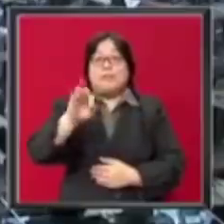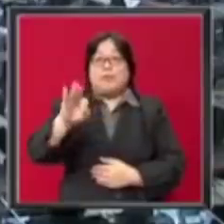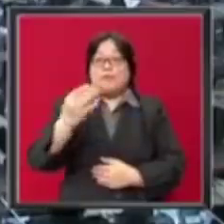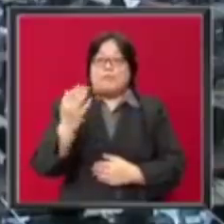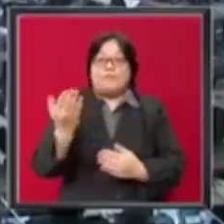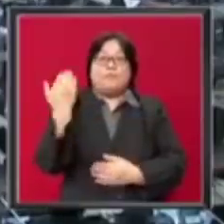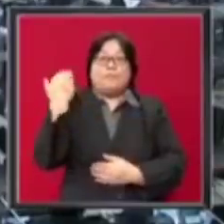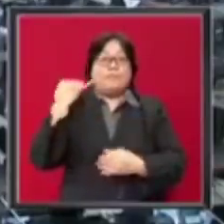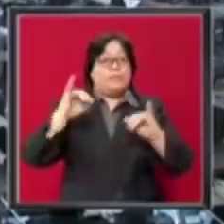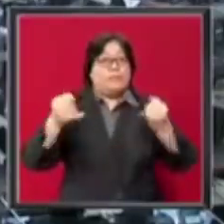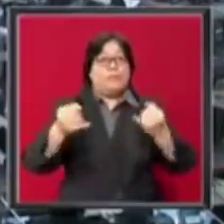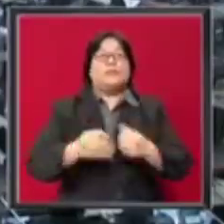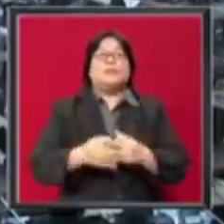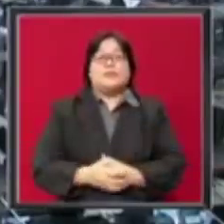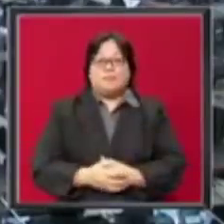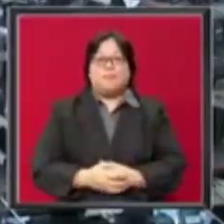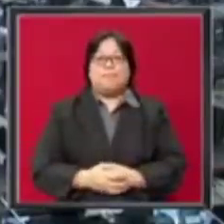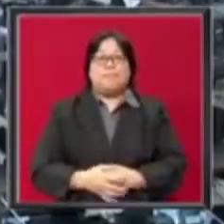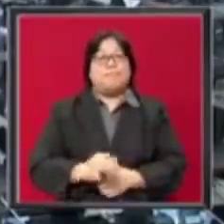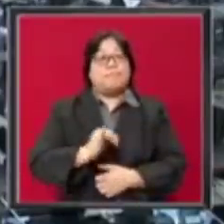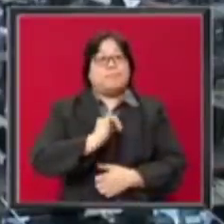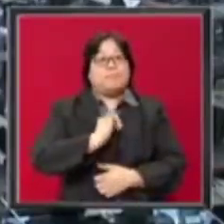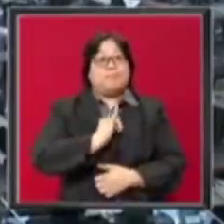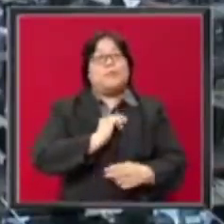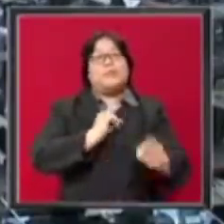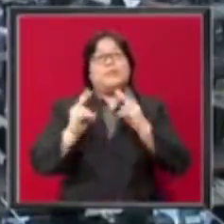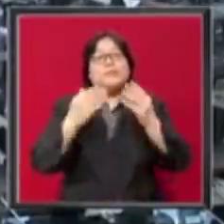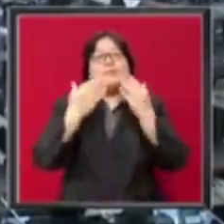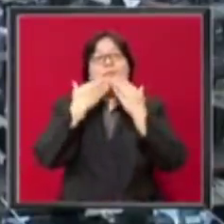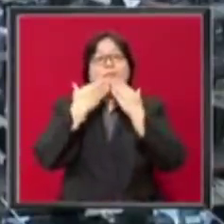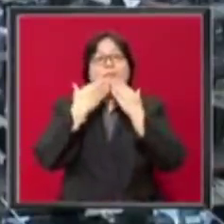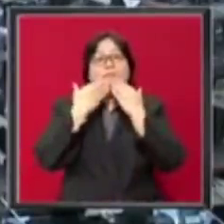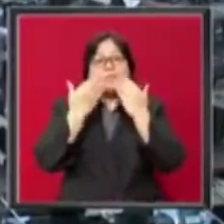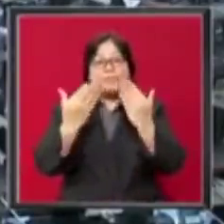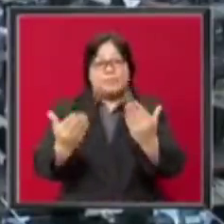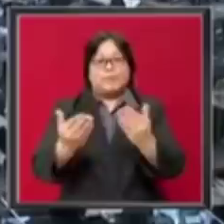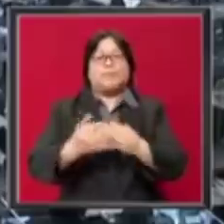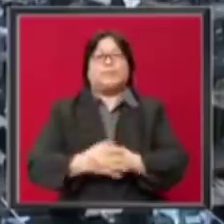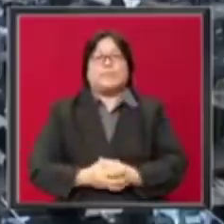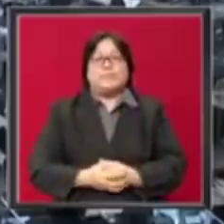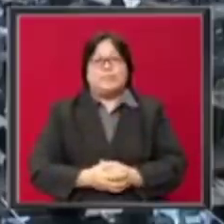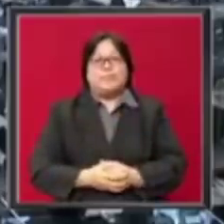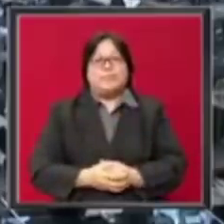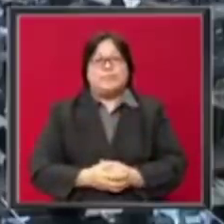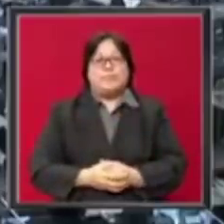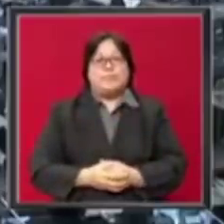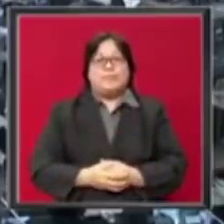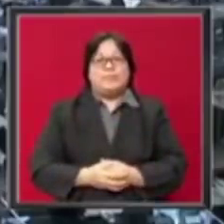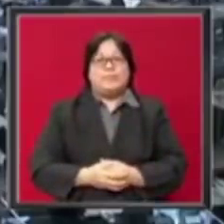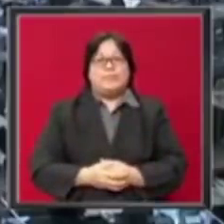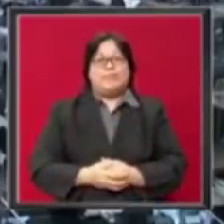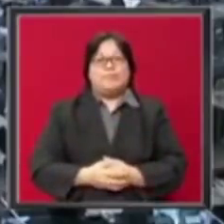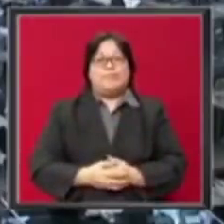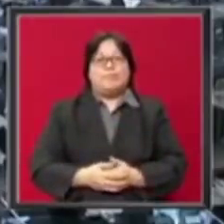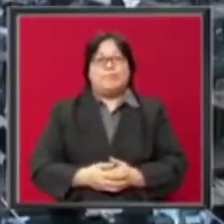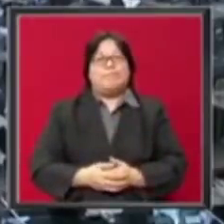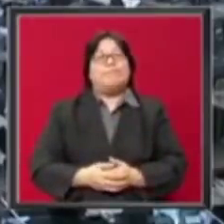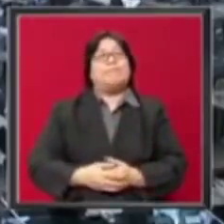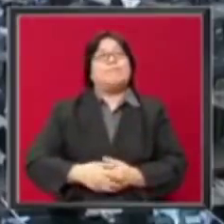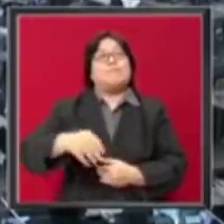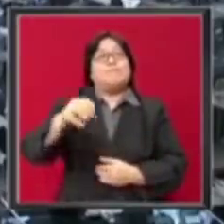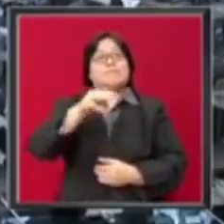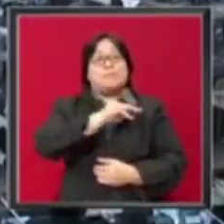Jumaat yang lalu. Saya ucap terima kasih atas pertimbangan Menteri